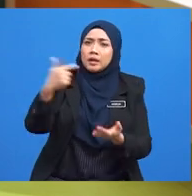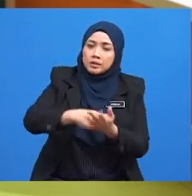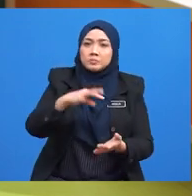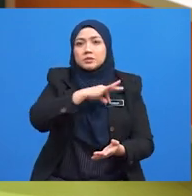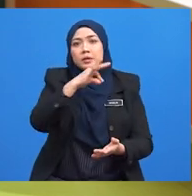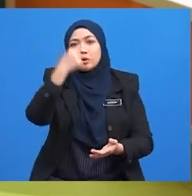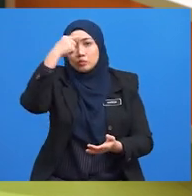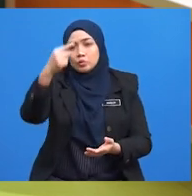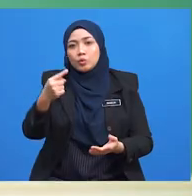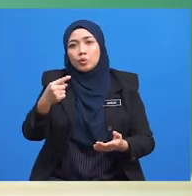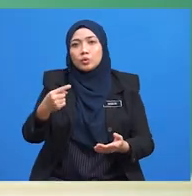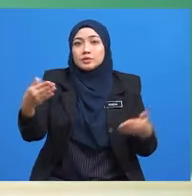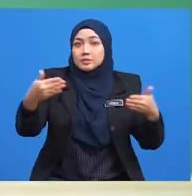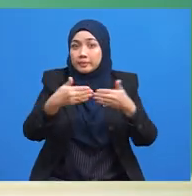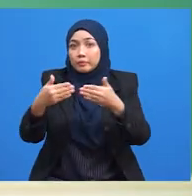pada hari ini.